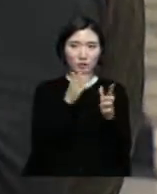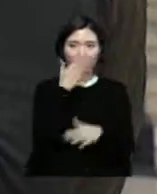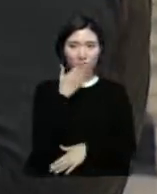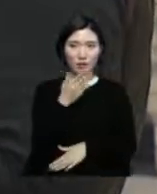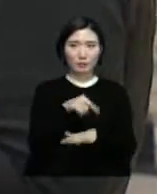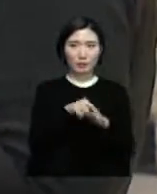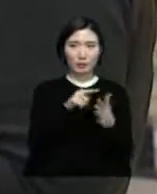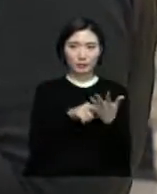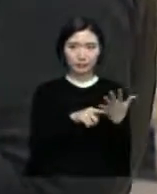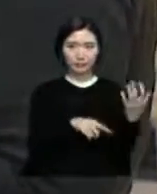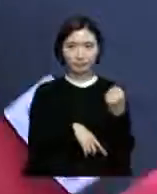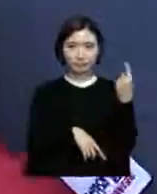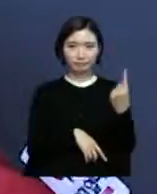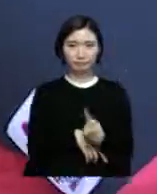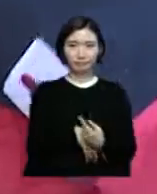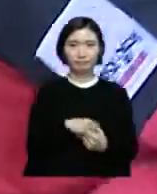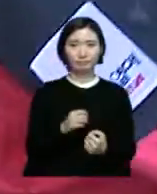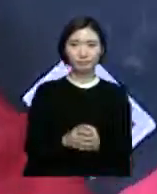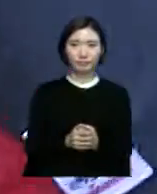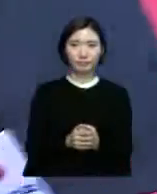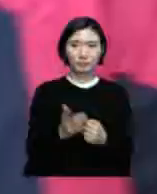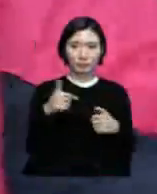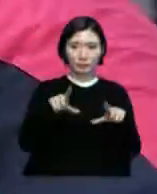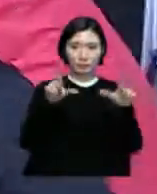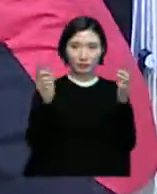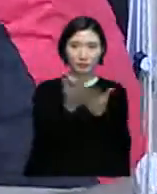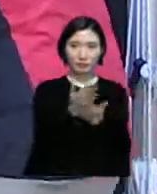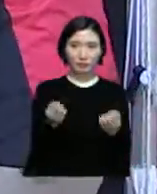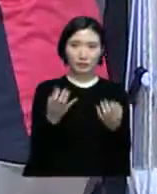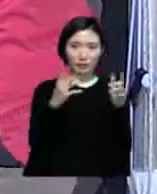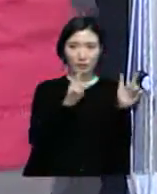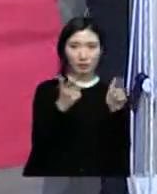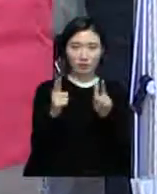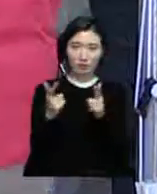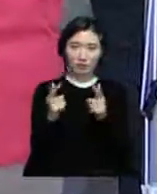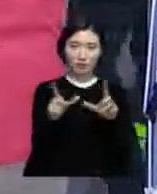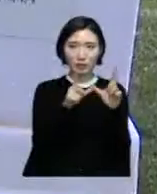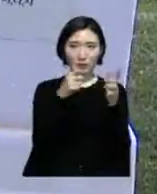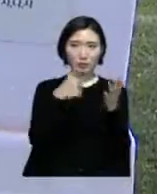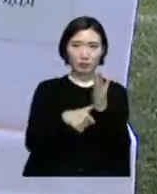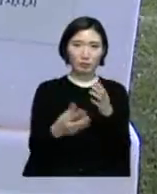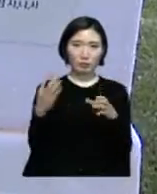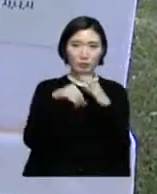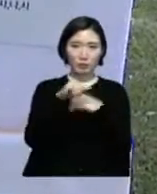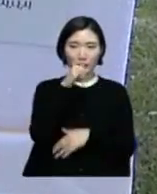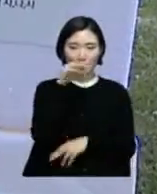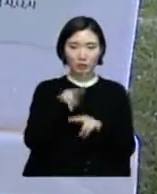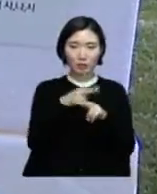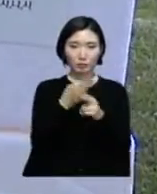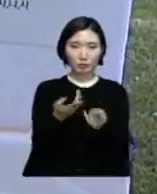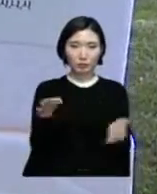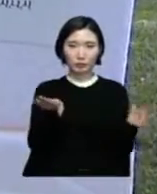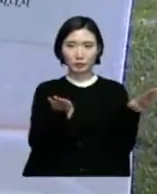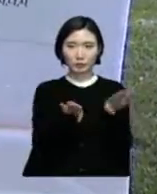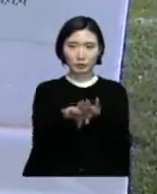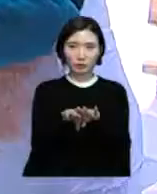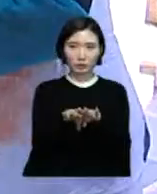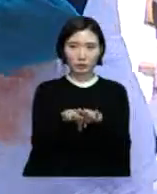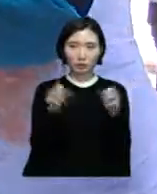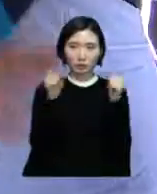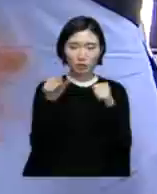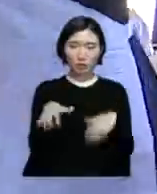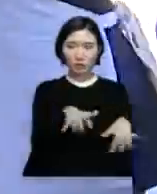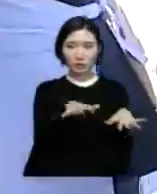그런 마음으로 왔습니다. 이날 나눔 행사에는 다양한 생필품이 담겨 있는 선물 꾸러미와 겨울 김장이